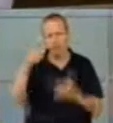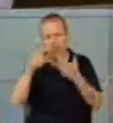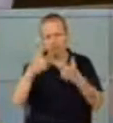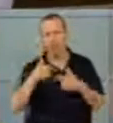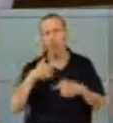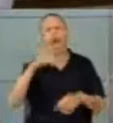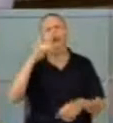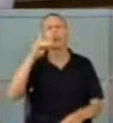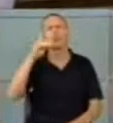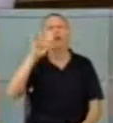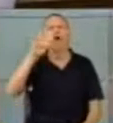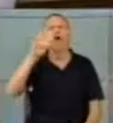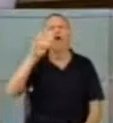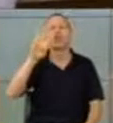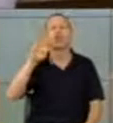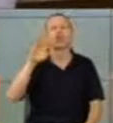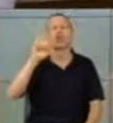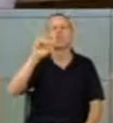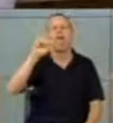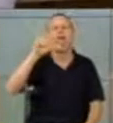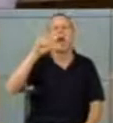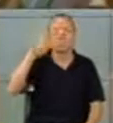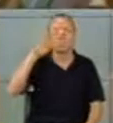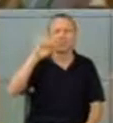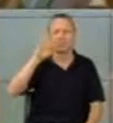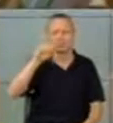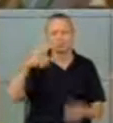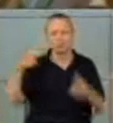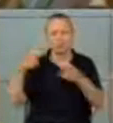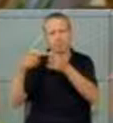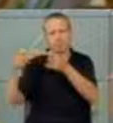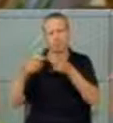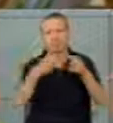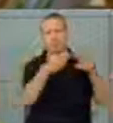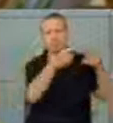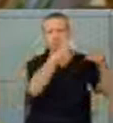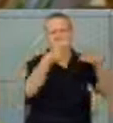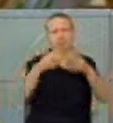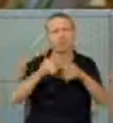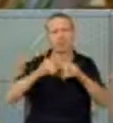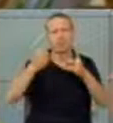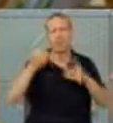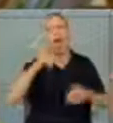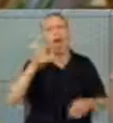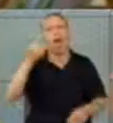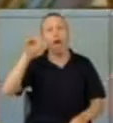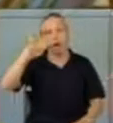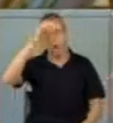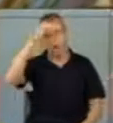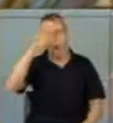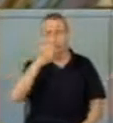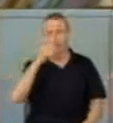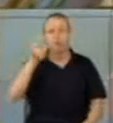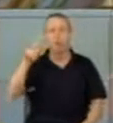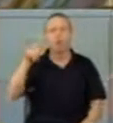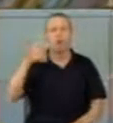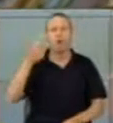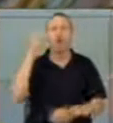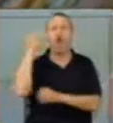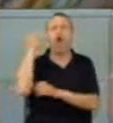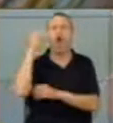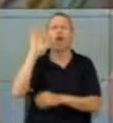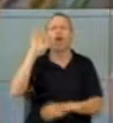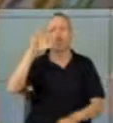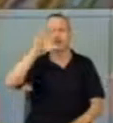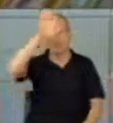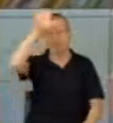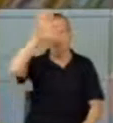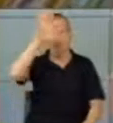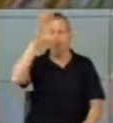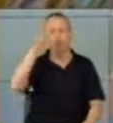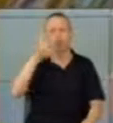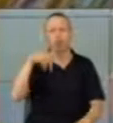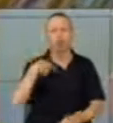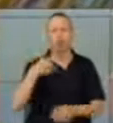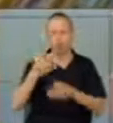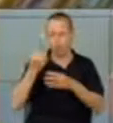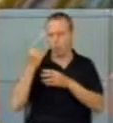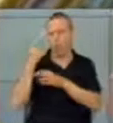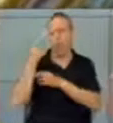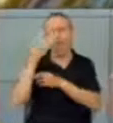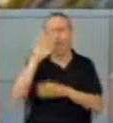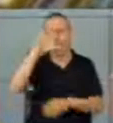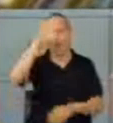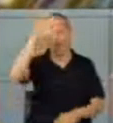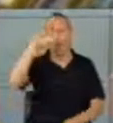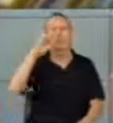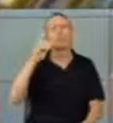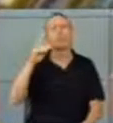כבר למעלה. נכון, אבל חמאס הוא חוד החנית של איראן. יש לנו פה מבצר בצור של איראן.